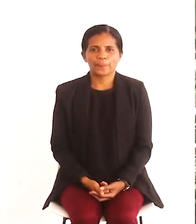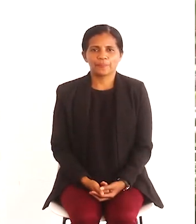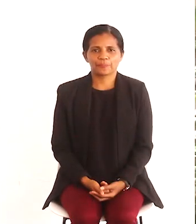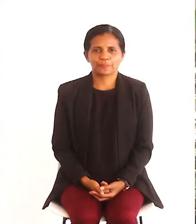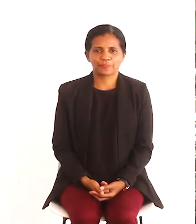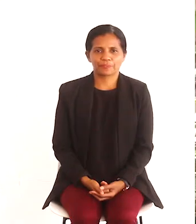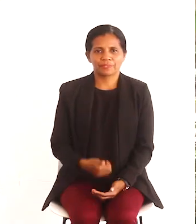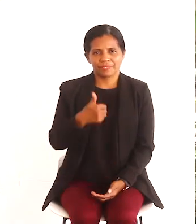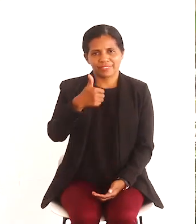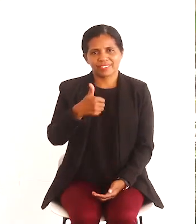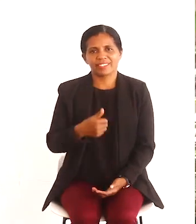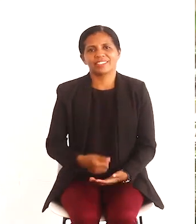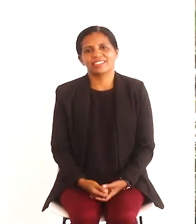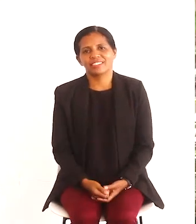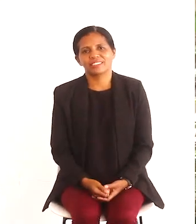Dia.